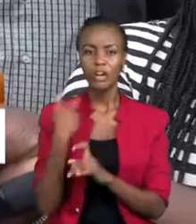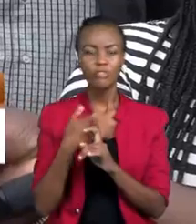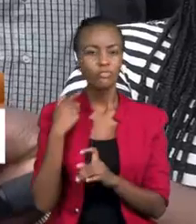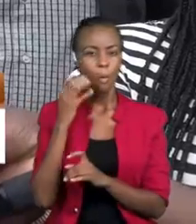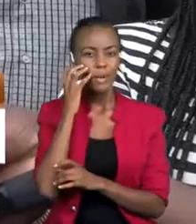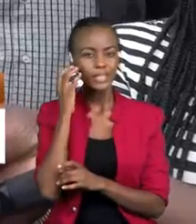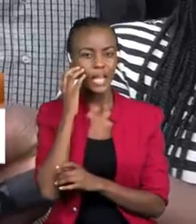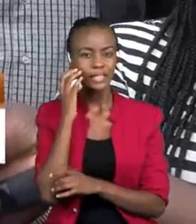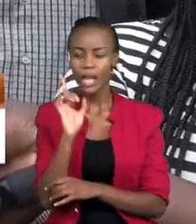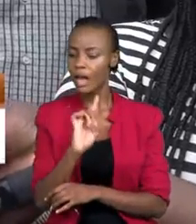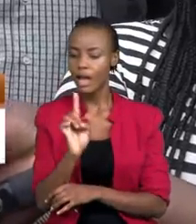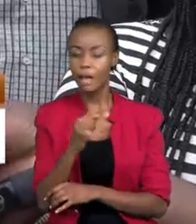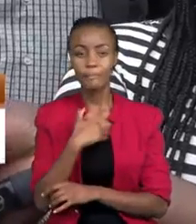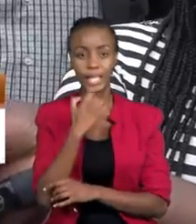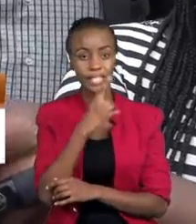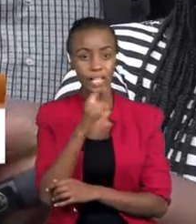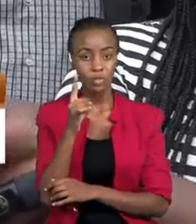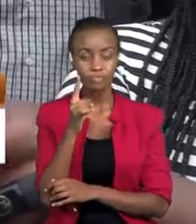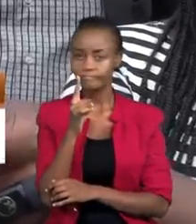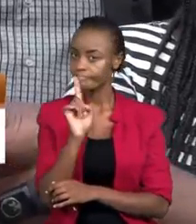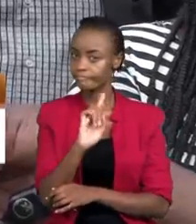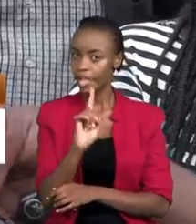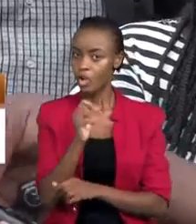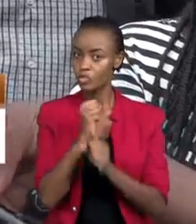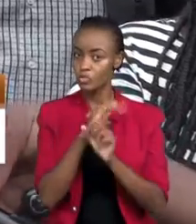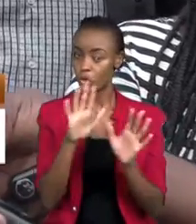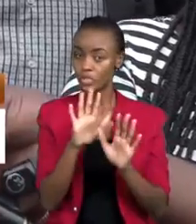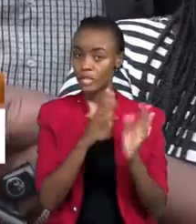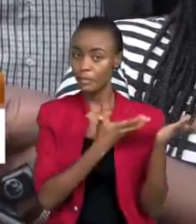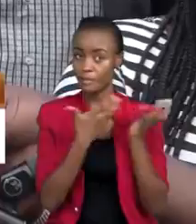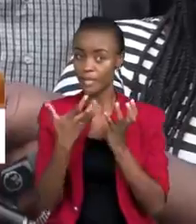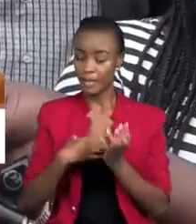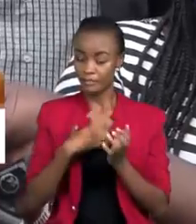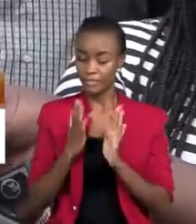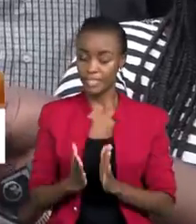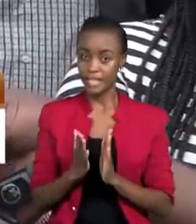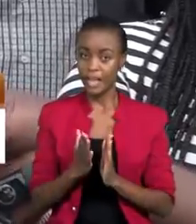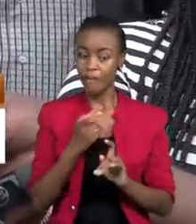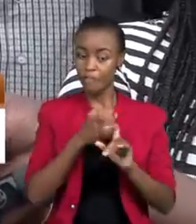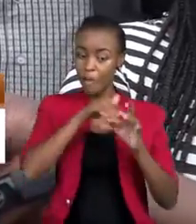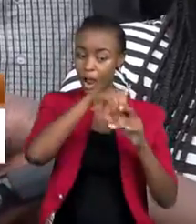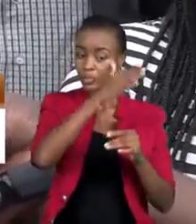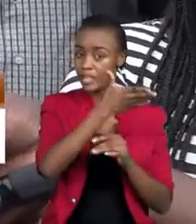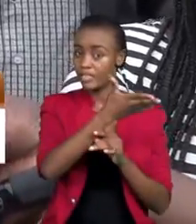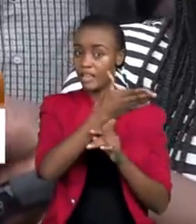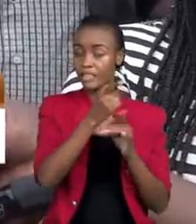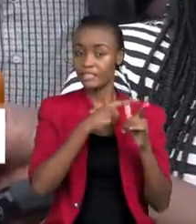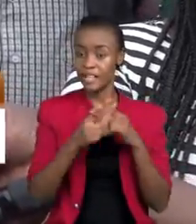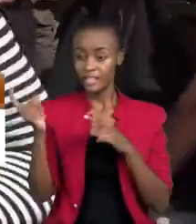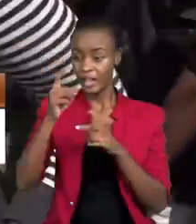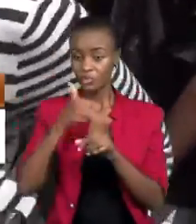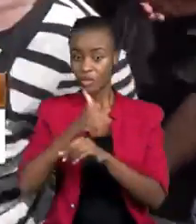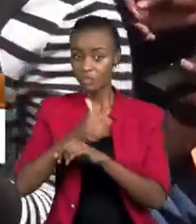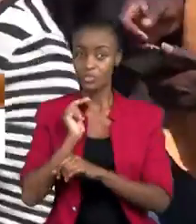ndugu zetu hivi, usije ukatuletea mgeni ambaye anatoka kule nje mahali anatoka na kuja kututusi